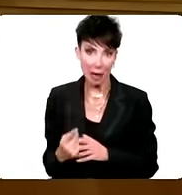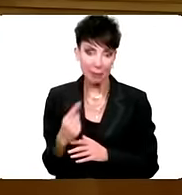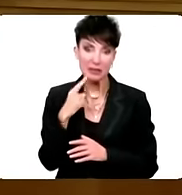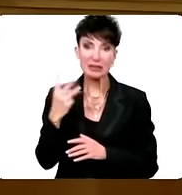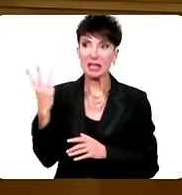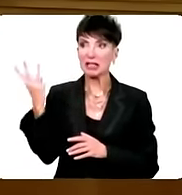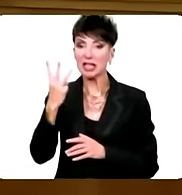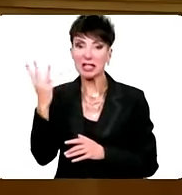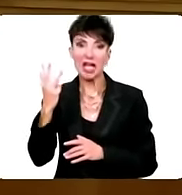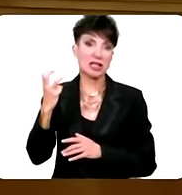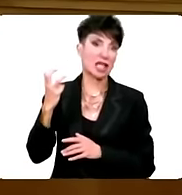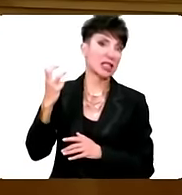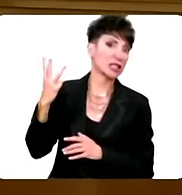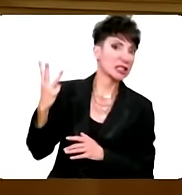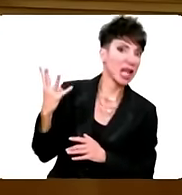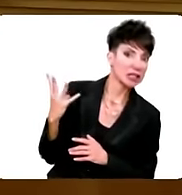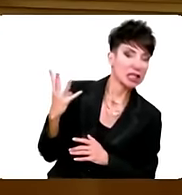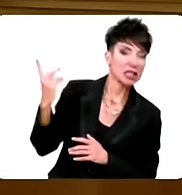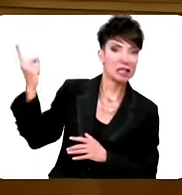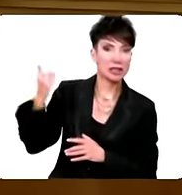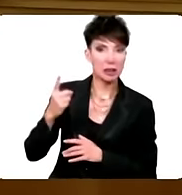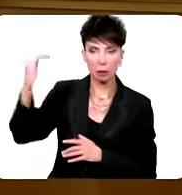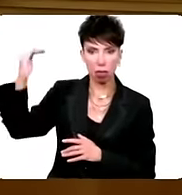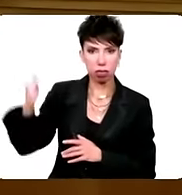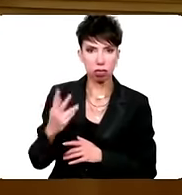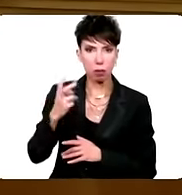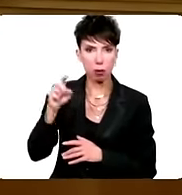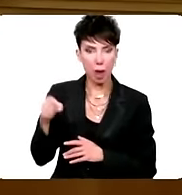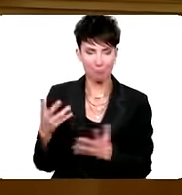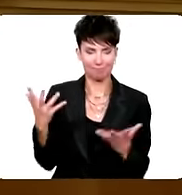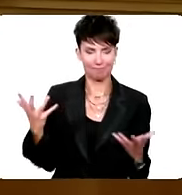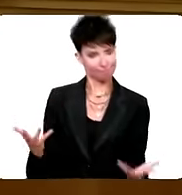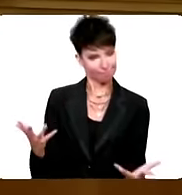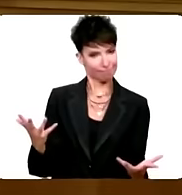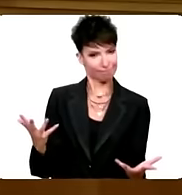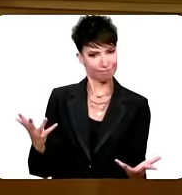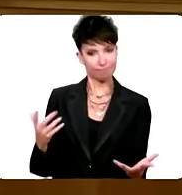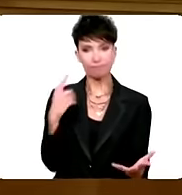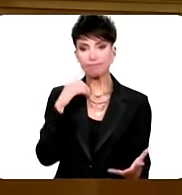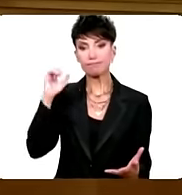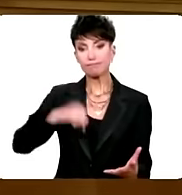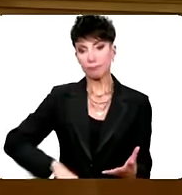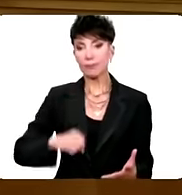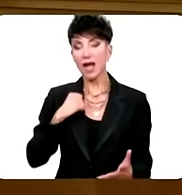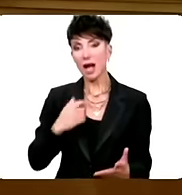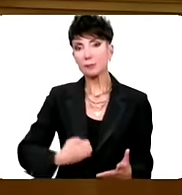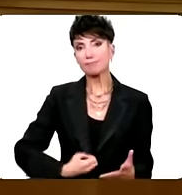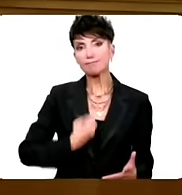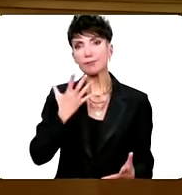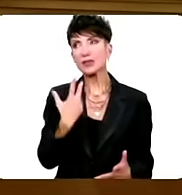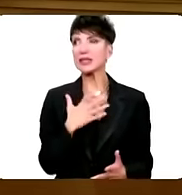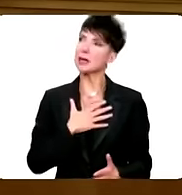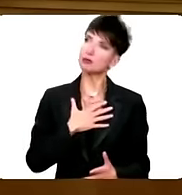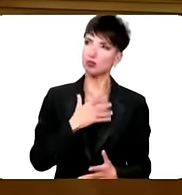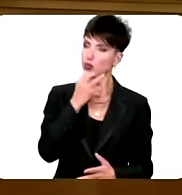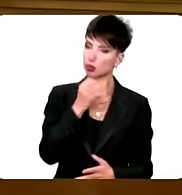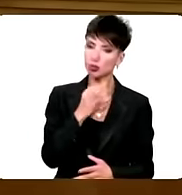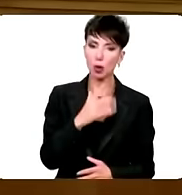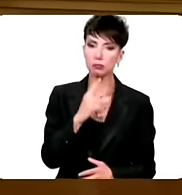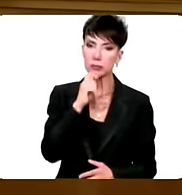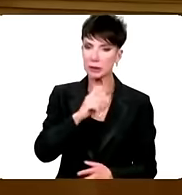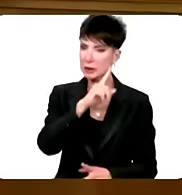Κύριε Σόρτ, ήταν μια δύσκολη προεκλογική εκστρατεία, κουραστική. Όπως πάντα, πιστεύω ότι έδωσα